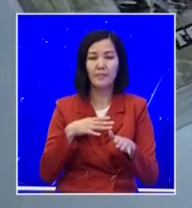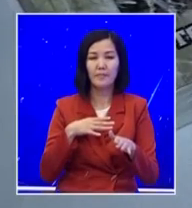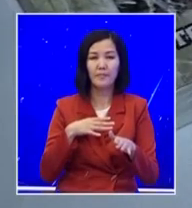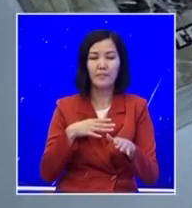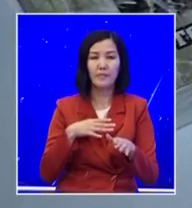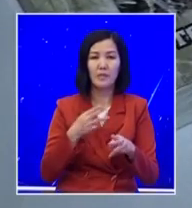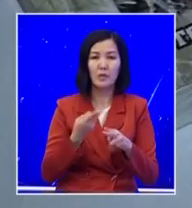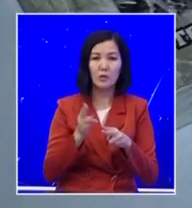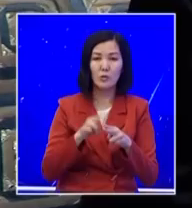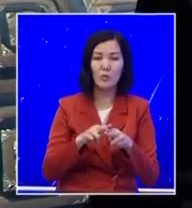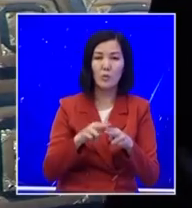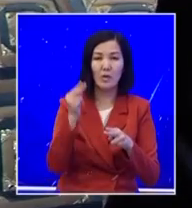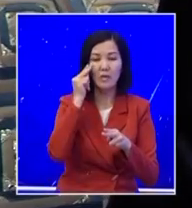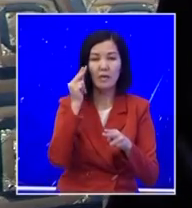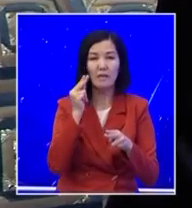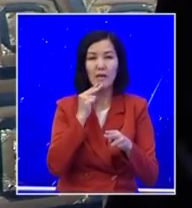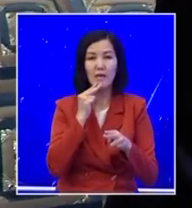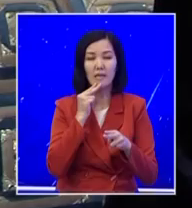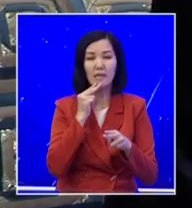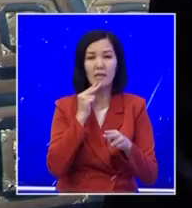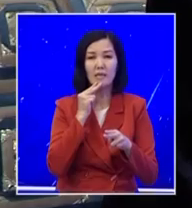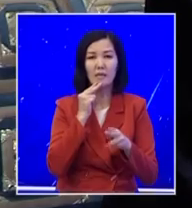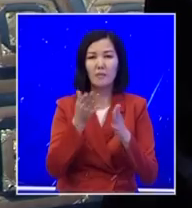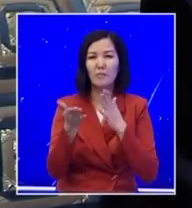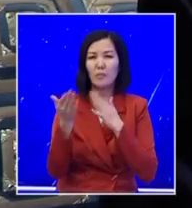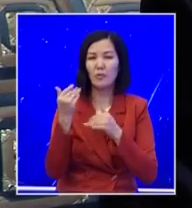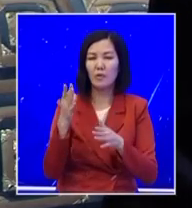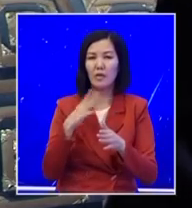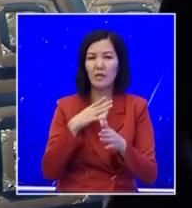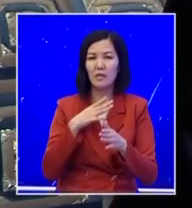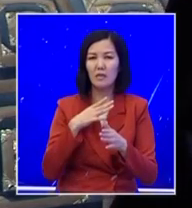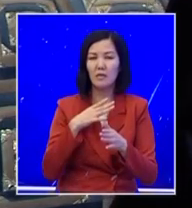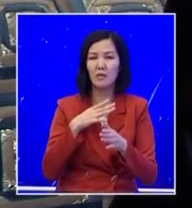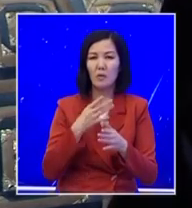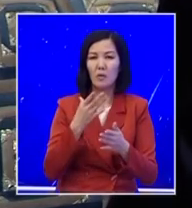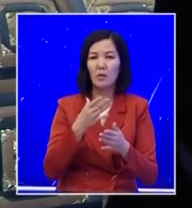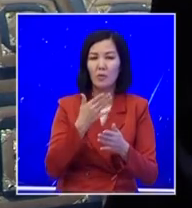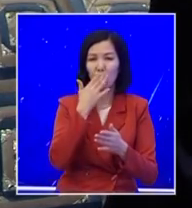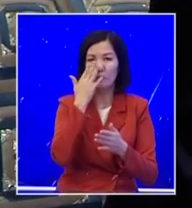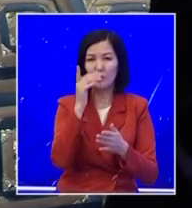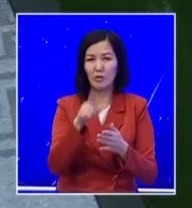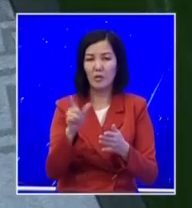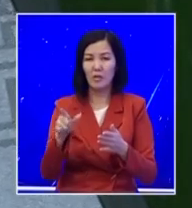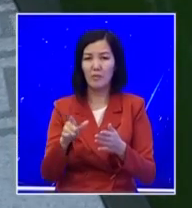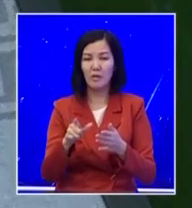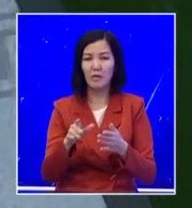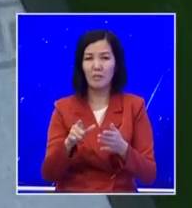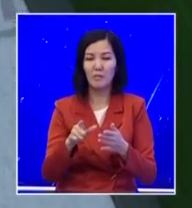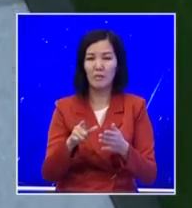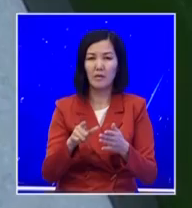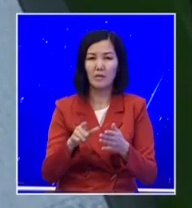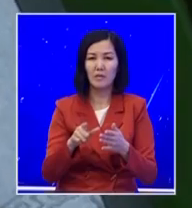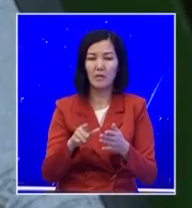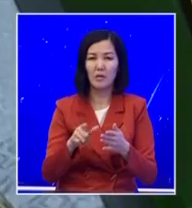Сол жердегі жаңағы бұрыннан жүрген чонжорлар да жаңағы Қытайдан